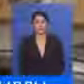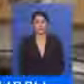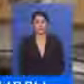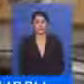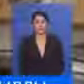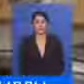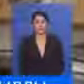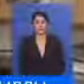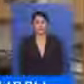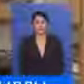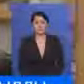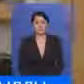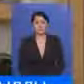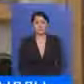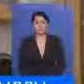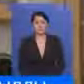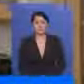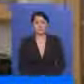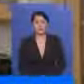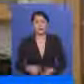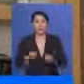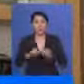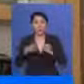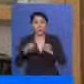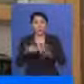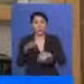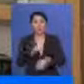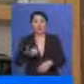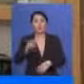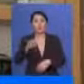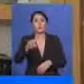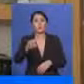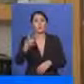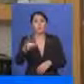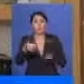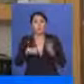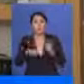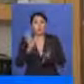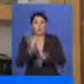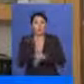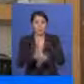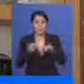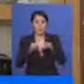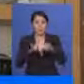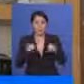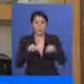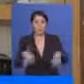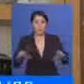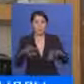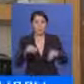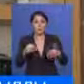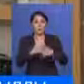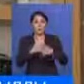от 14 августа текущего года. 14-ші тамыздағы номер 27-ші қаулыға сәйкес Петропавл қаласының барлық мектепке